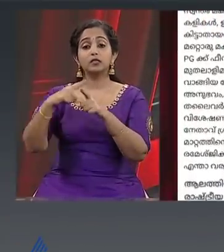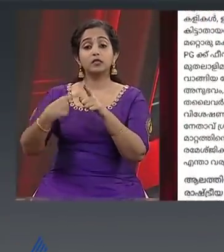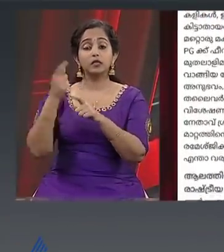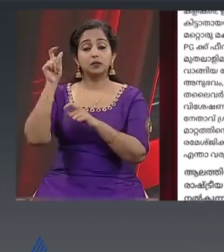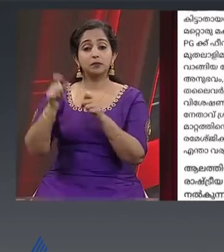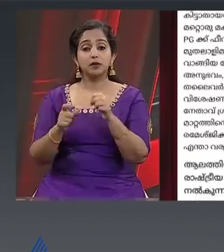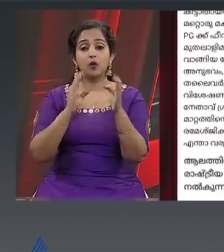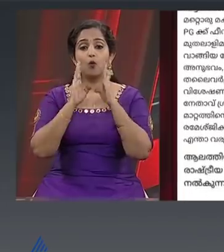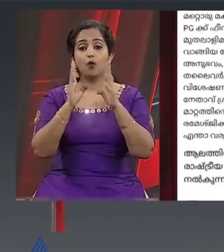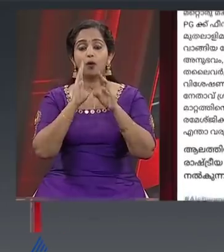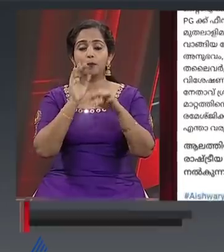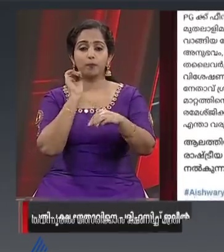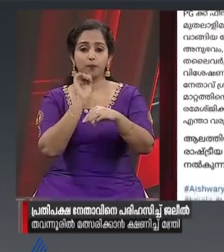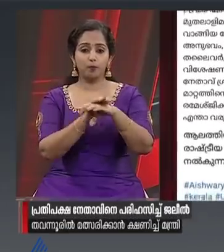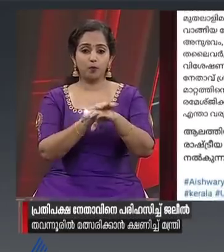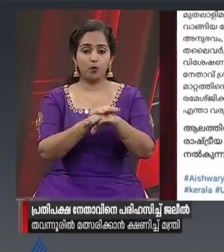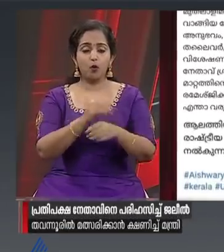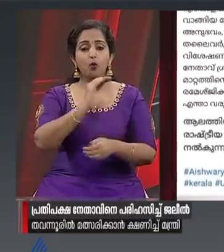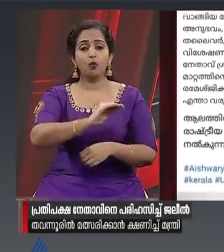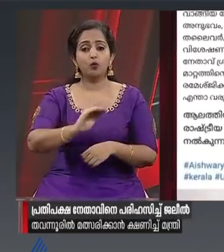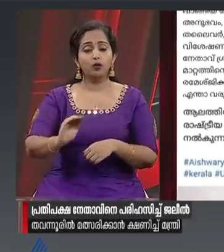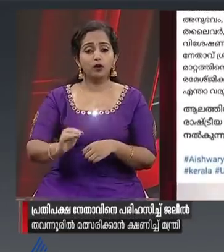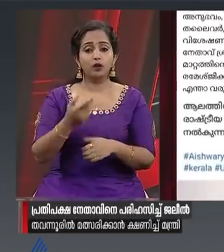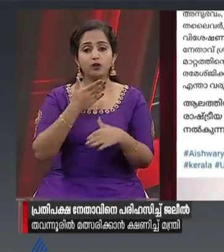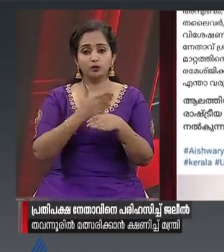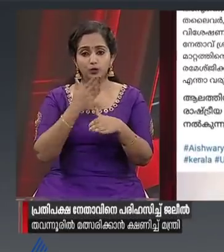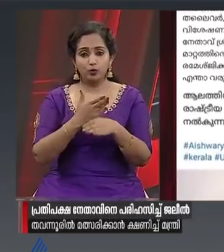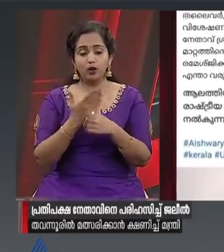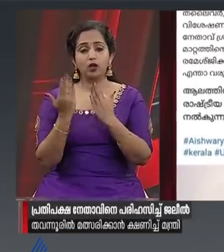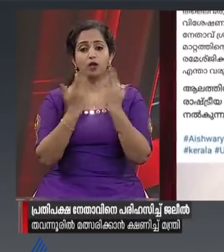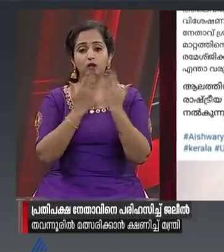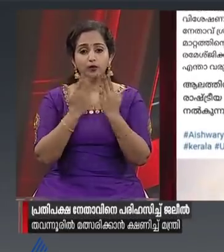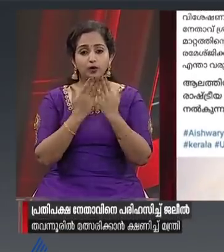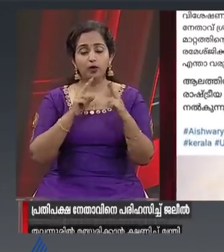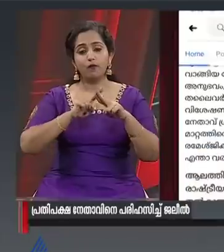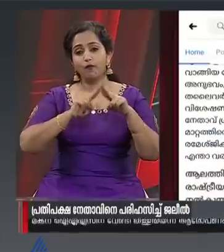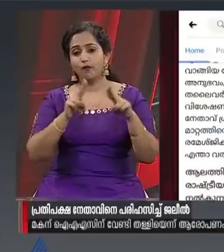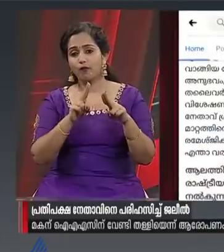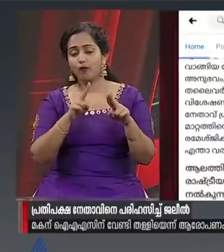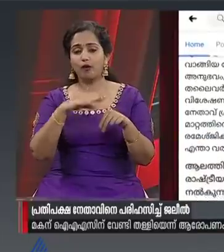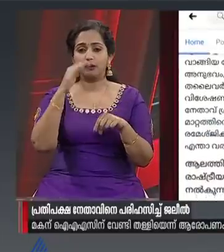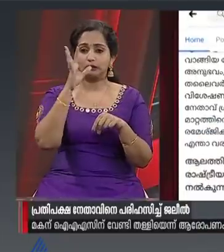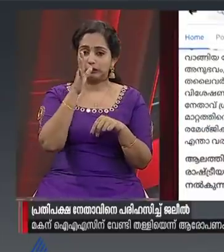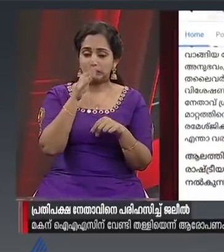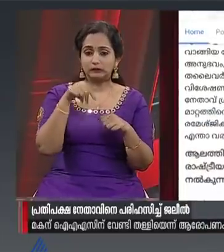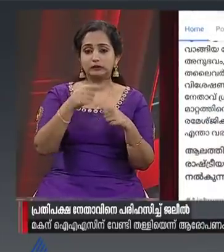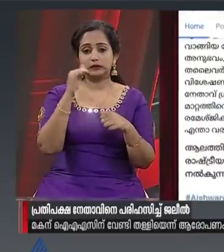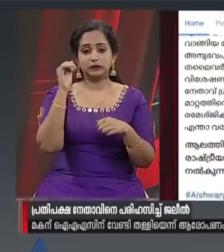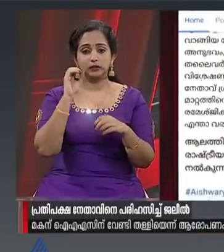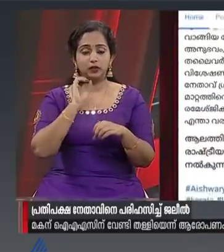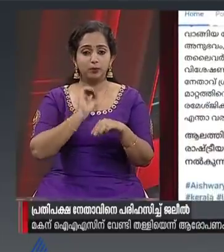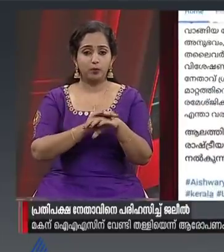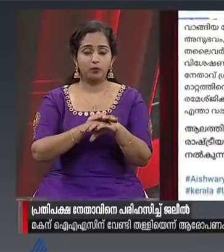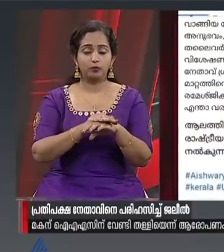ജോലിയുടെയും വിദ്യാഭ്യാസത്തിന്റെയും കാര്യം ചൂണ്ടിക്കാട്ടിയാണ് പരിഹാസം. ഐശ്വര്യ കേരളയാത്ര തവന്നൂരിൽ എത്തിയപ്പോൾ മാറ്റത്തിന്റെ കാറ്റ്